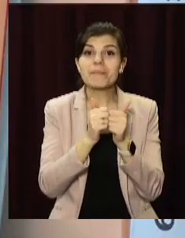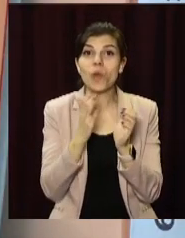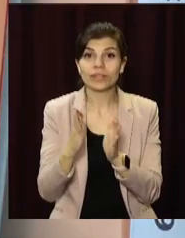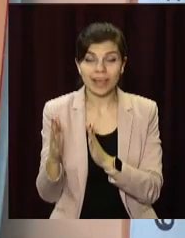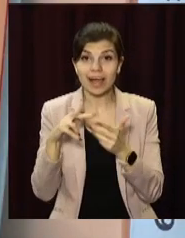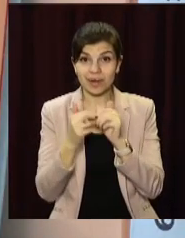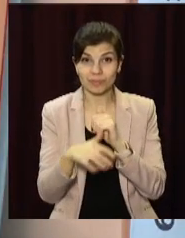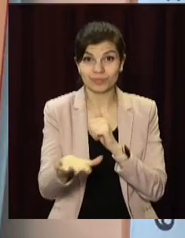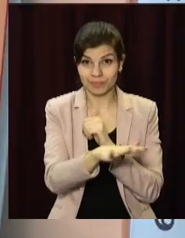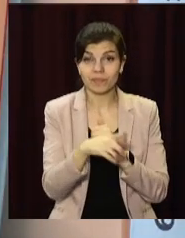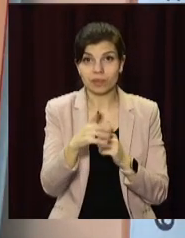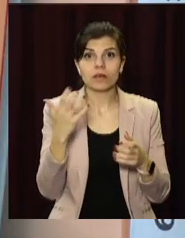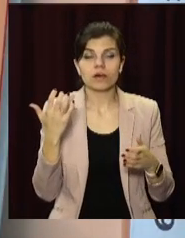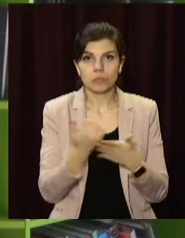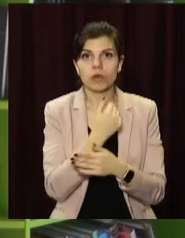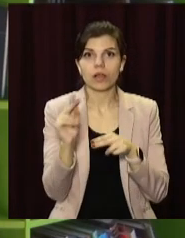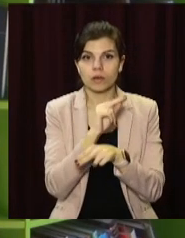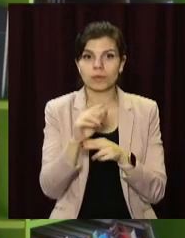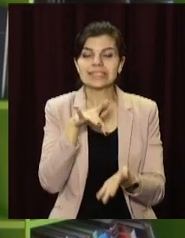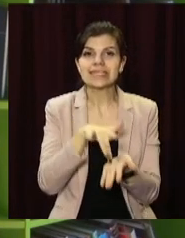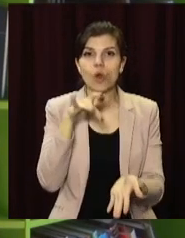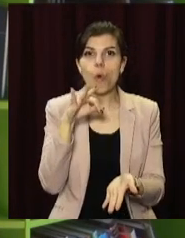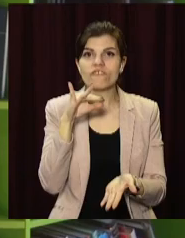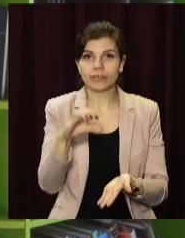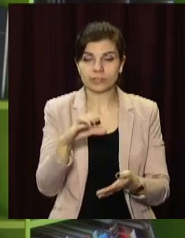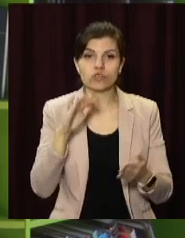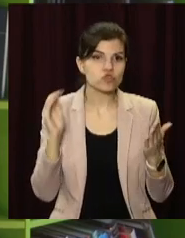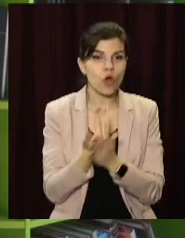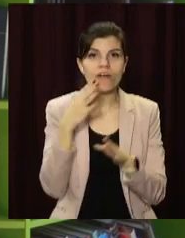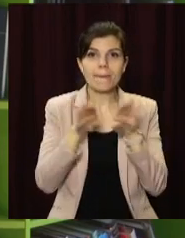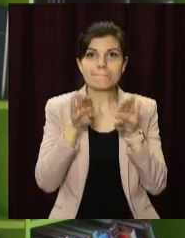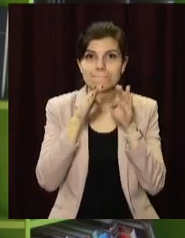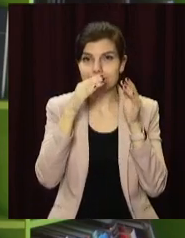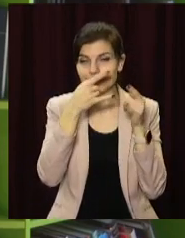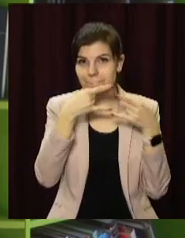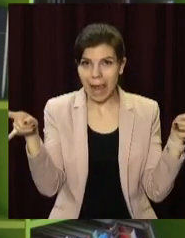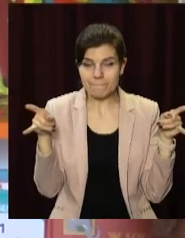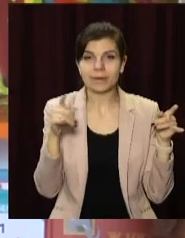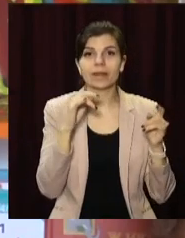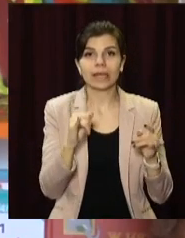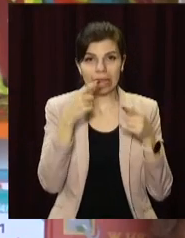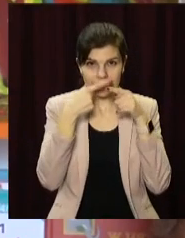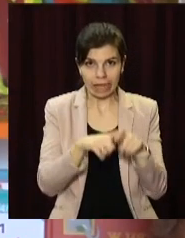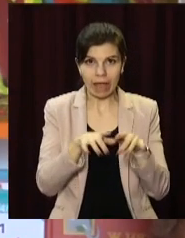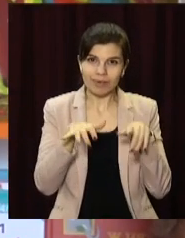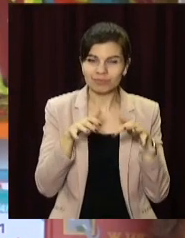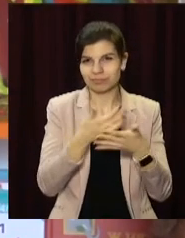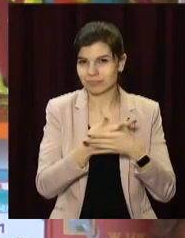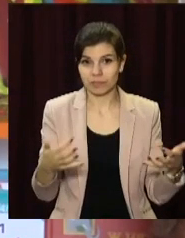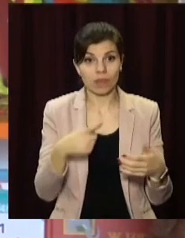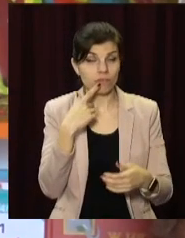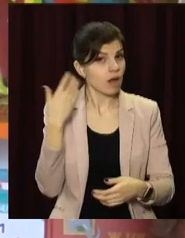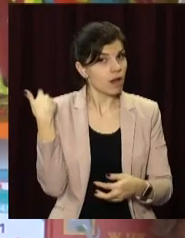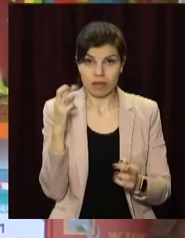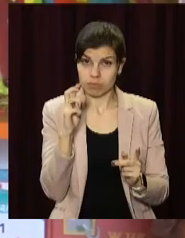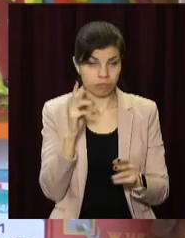бібліотек Кам'янського спромоглася на ремонт в центральному офісі, оновила меблі і техніку. Хоча, кажуть бібліотекарі, усього цього б не